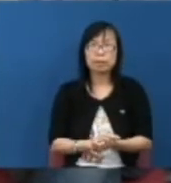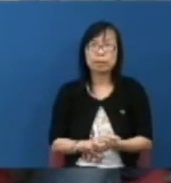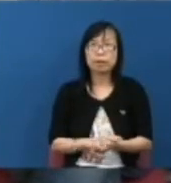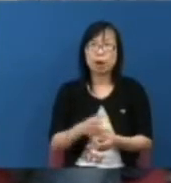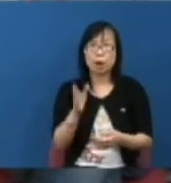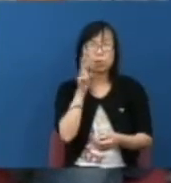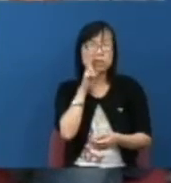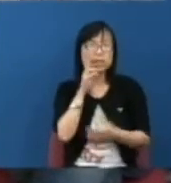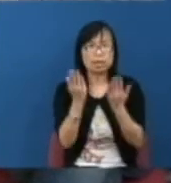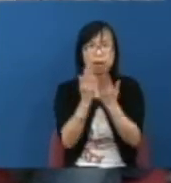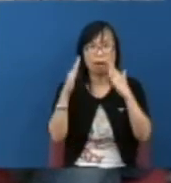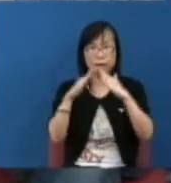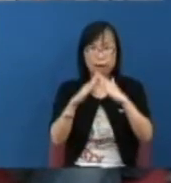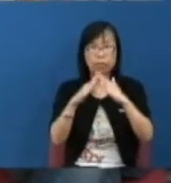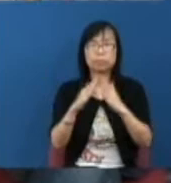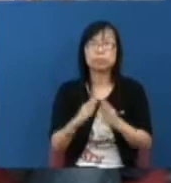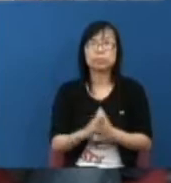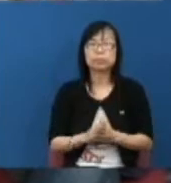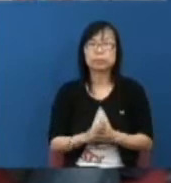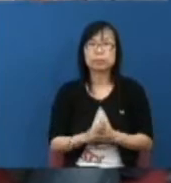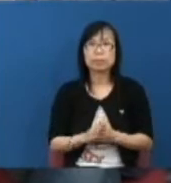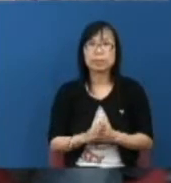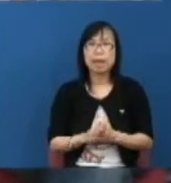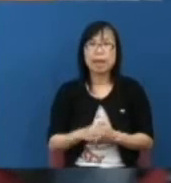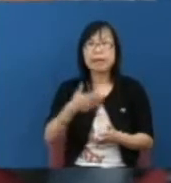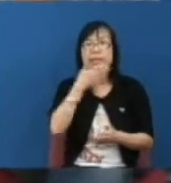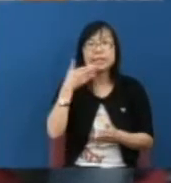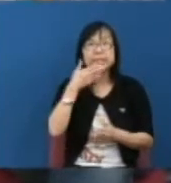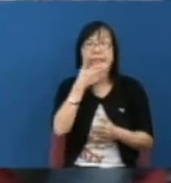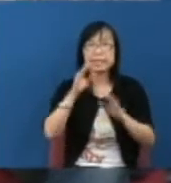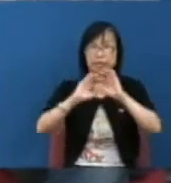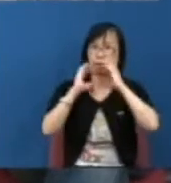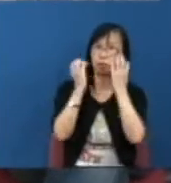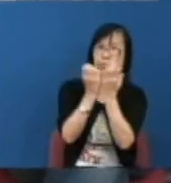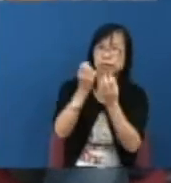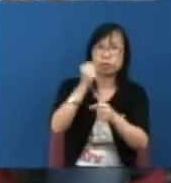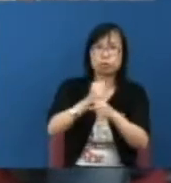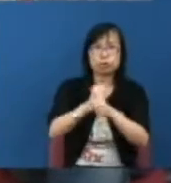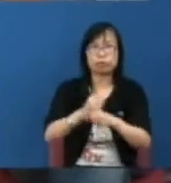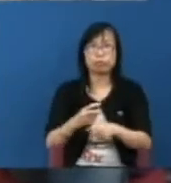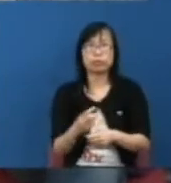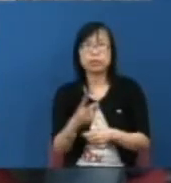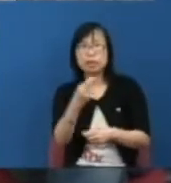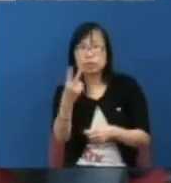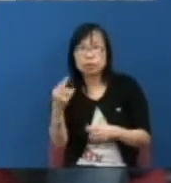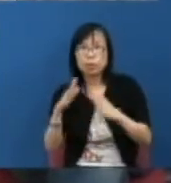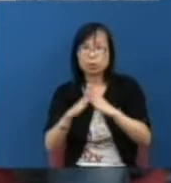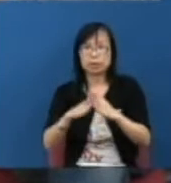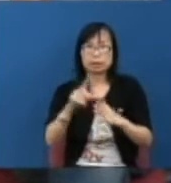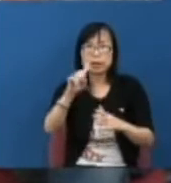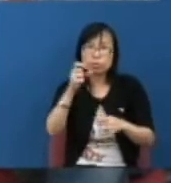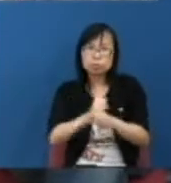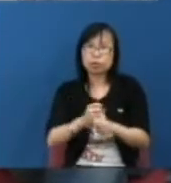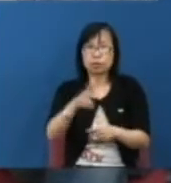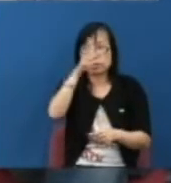學校啊，或者一些青年組織啊，佢哋會做一些 green roof。點解佢哋會做而政府又支持呢？其實因